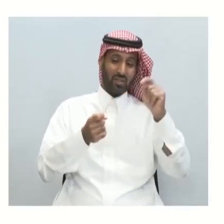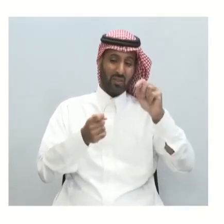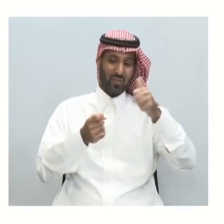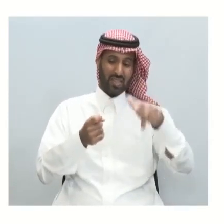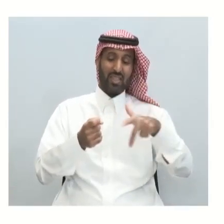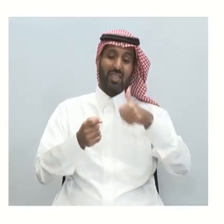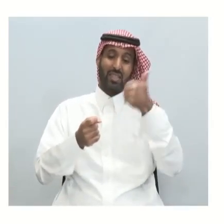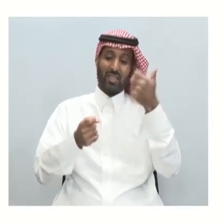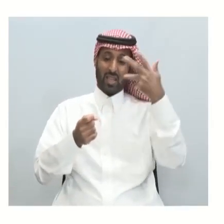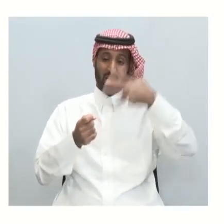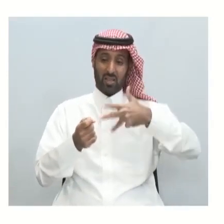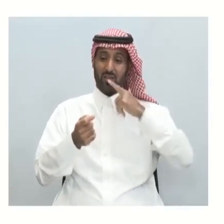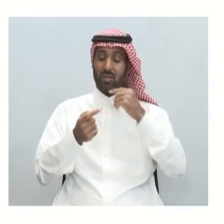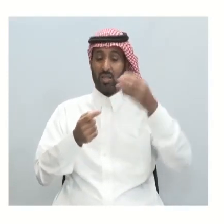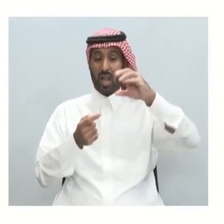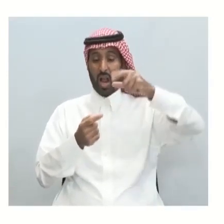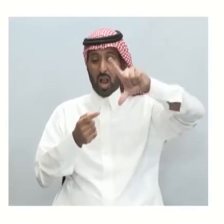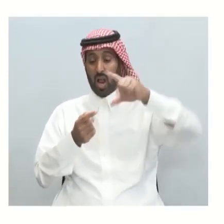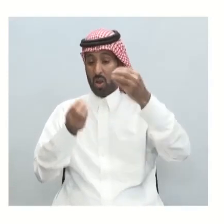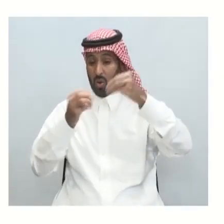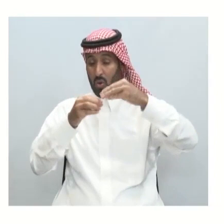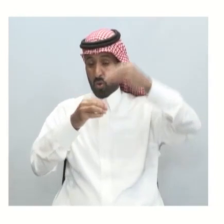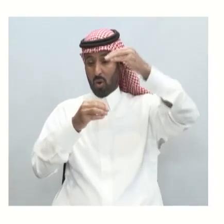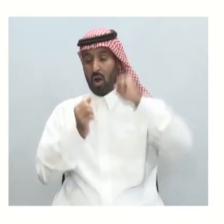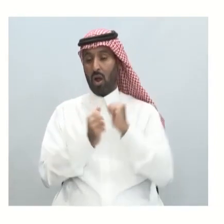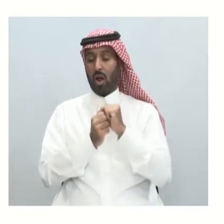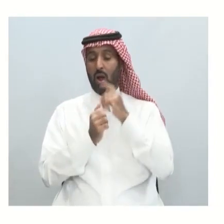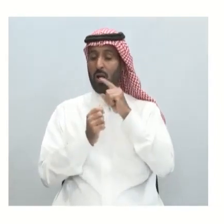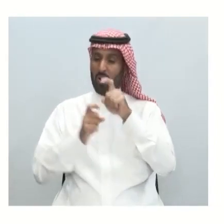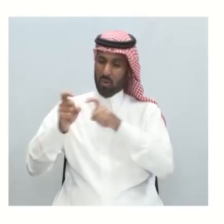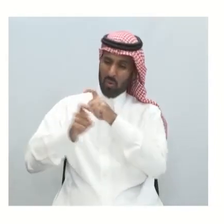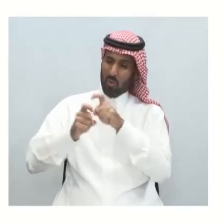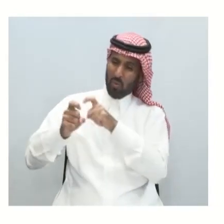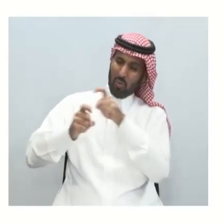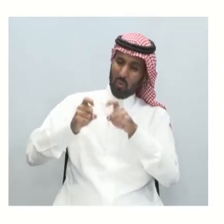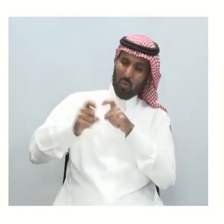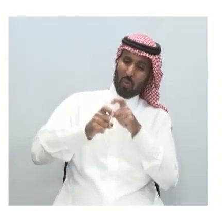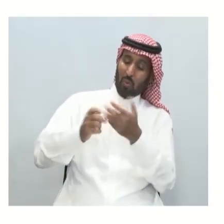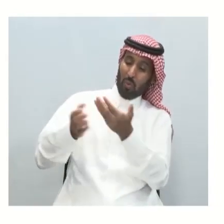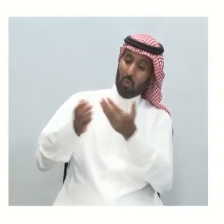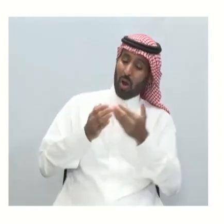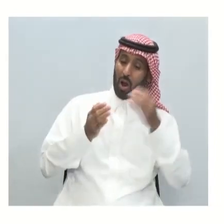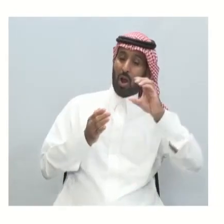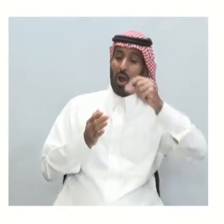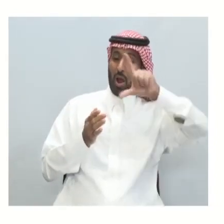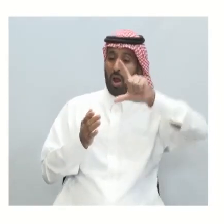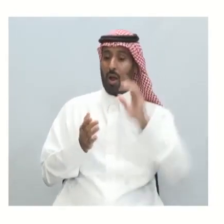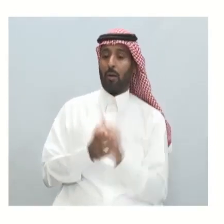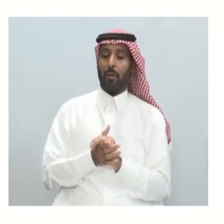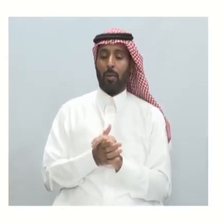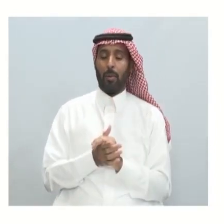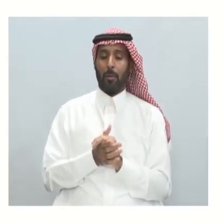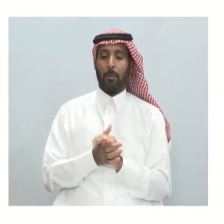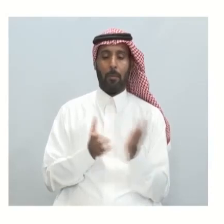من اعلى الكلور احسنتم اذا الالكترونات ستمضي وقت اطول نحو الكلور في هذا